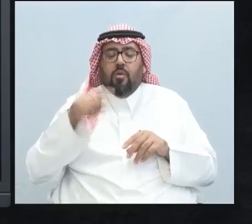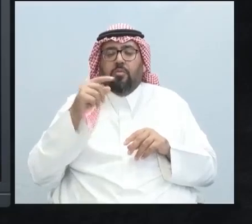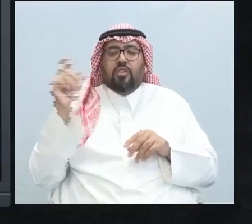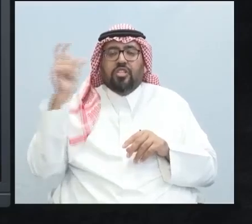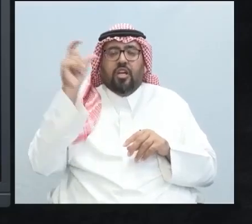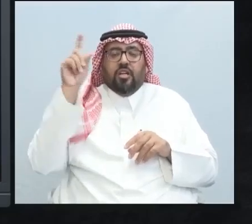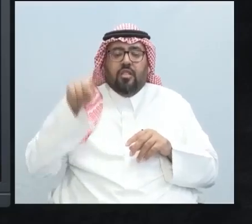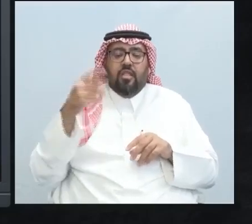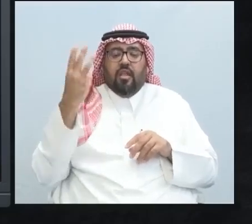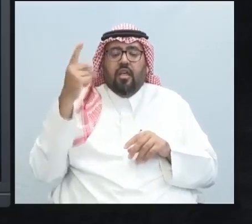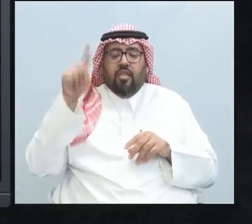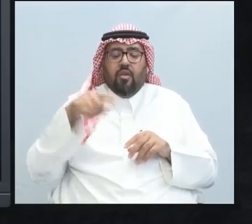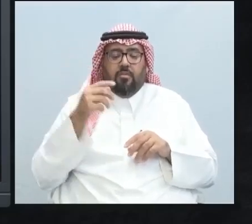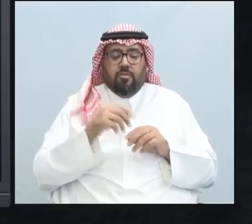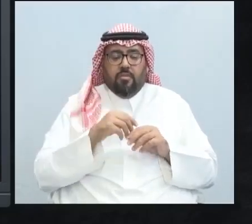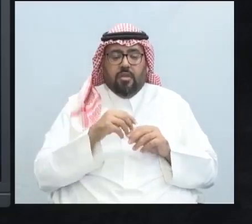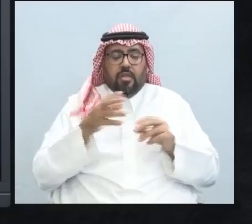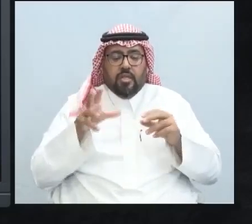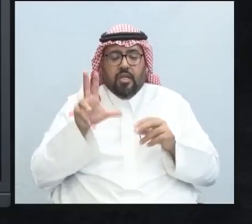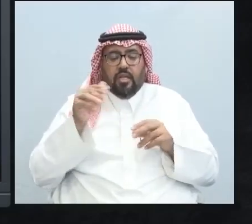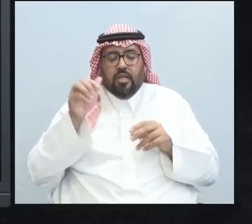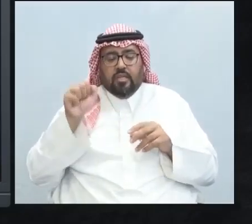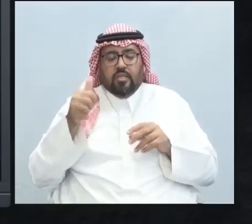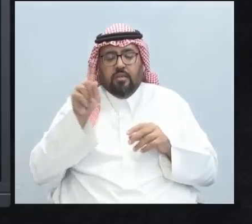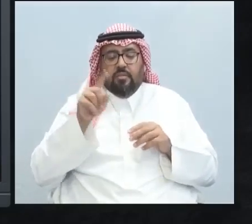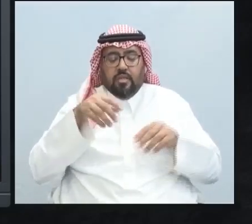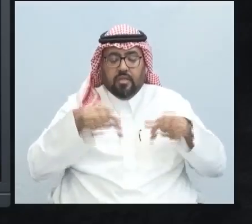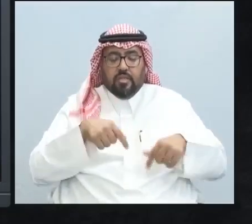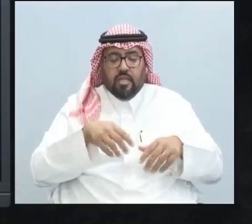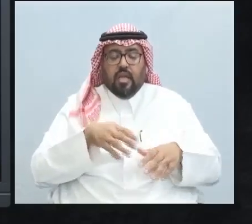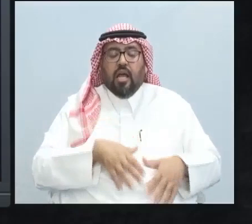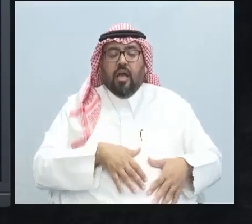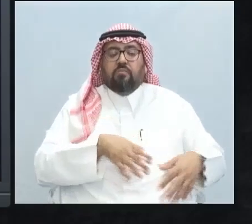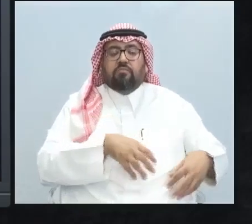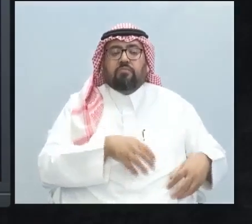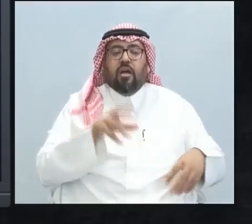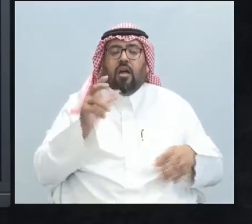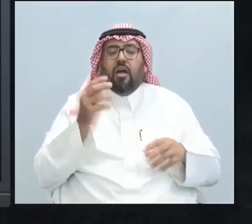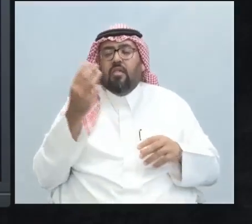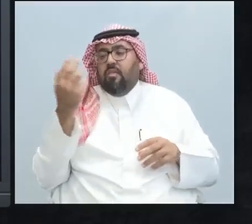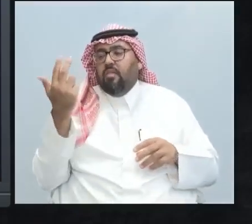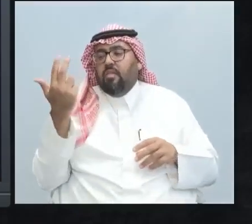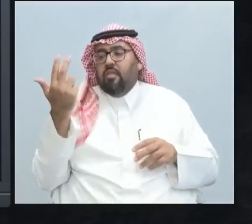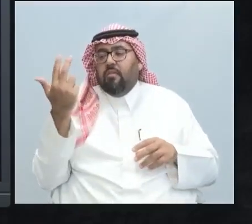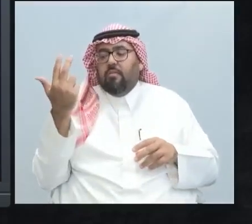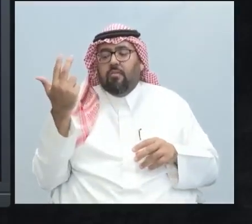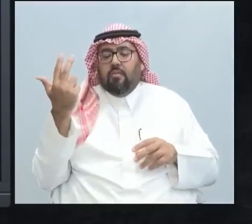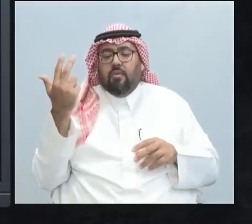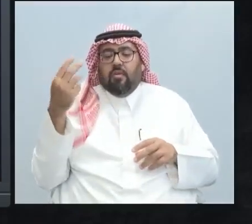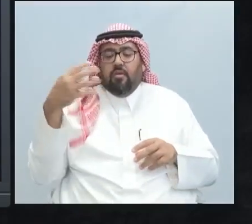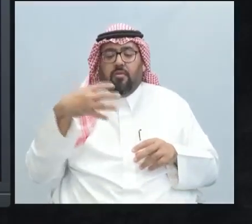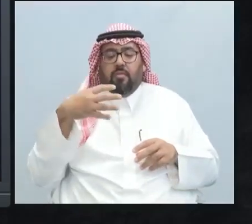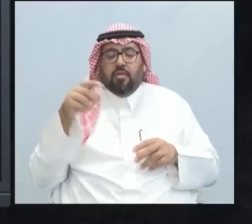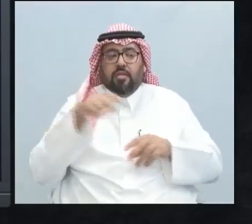الممكن ان يحدث فيها عمليه الاخصاب الحيوان المنوي يبقى 48 ساعه بينما هذه البويضات تبقى